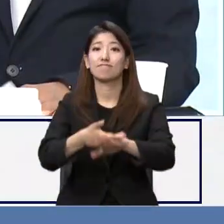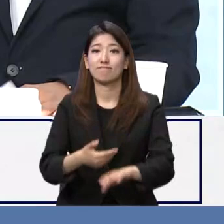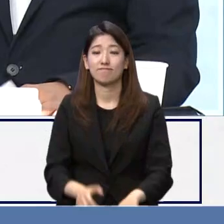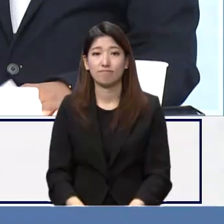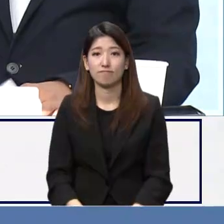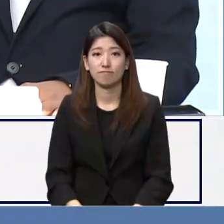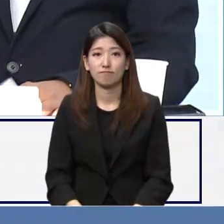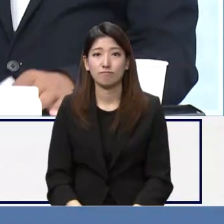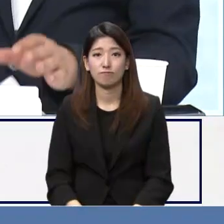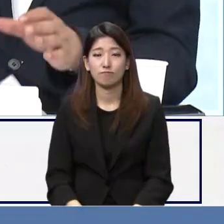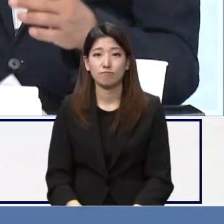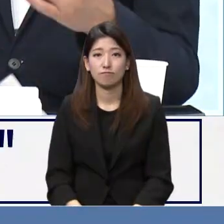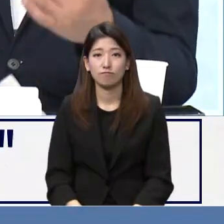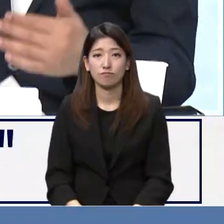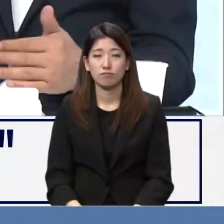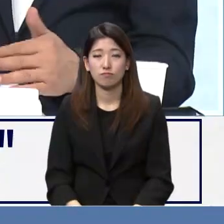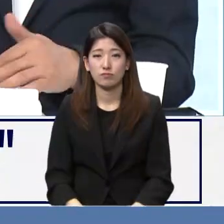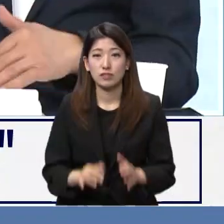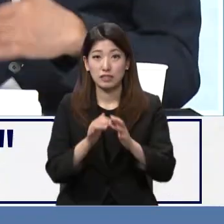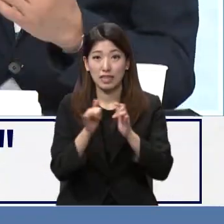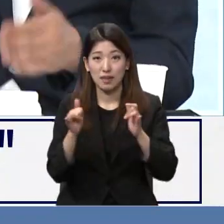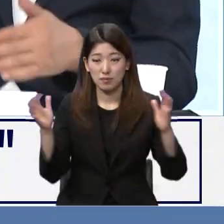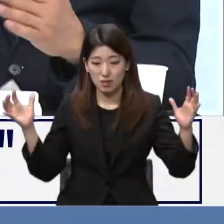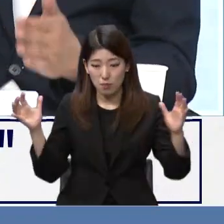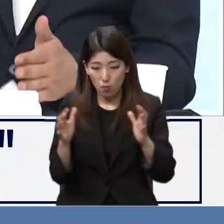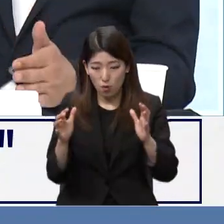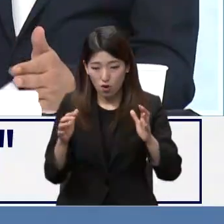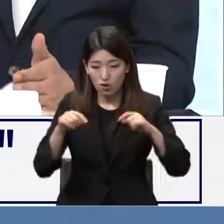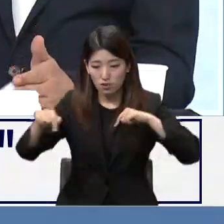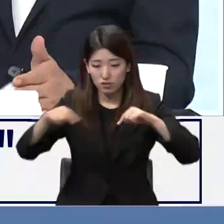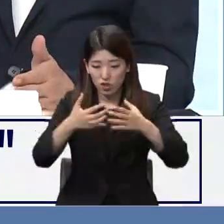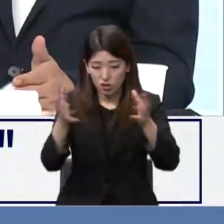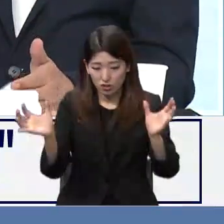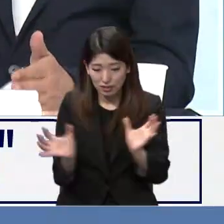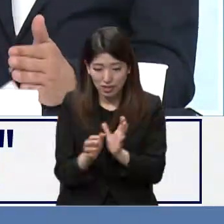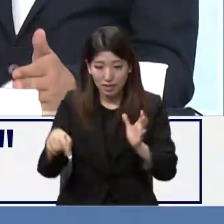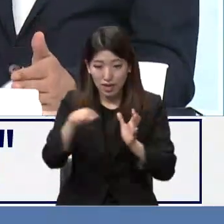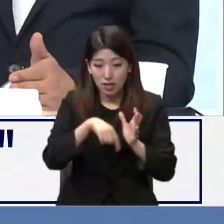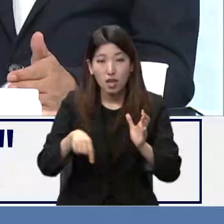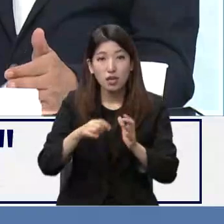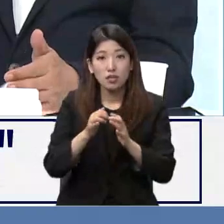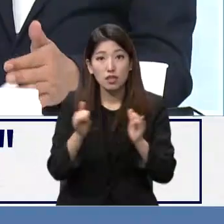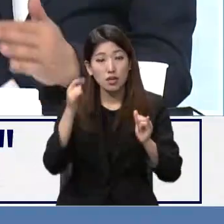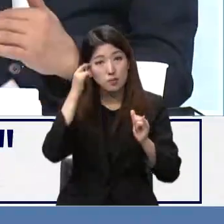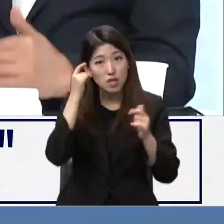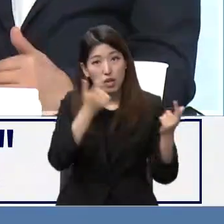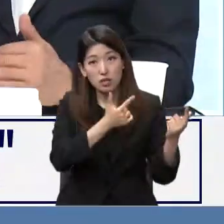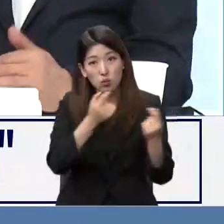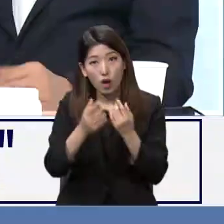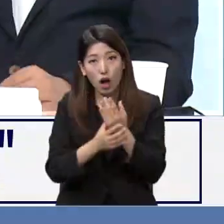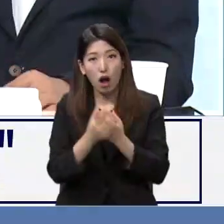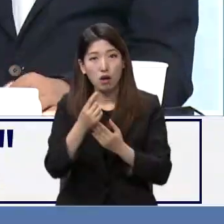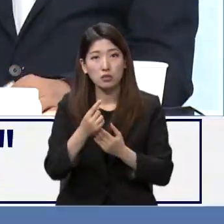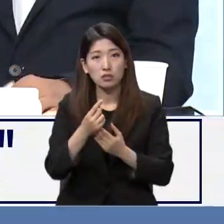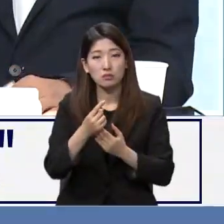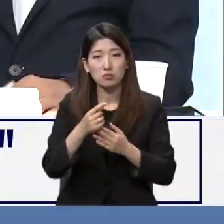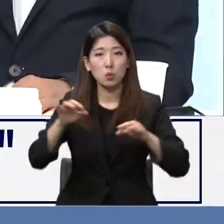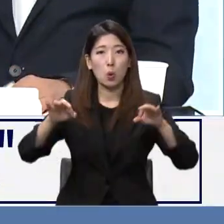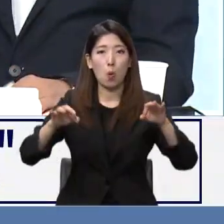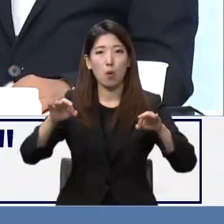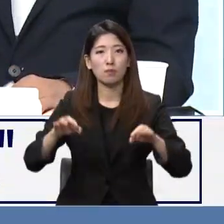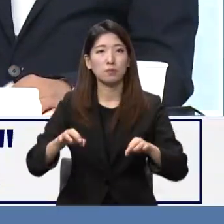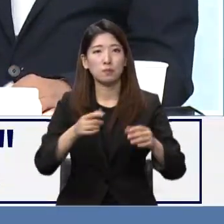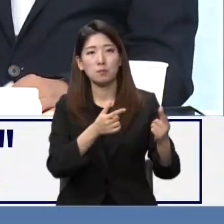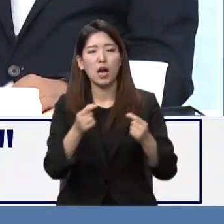있고요 그걸 모아서 플러스 알파를 만들어내고 국민들의 동의를 얻어가는 과정입니다